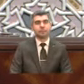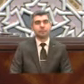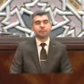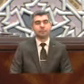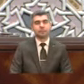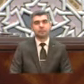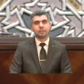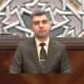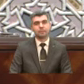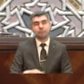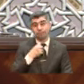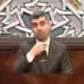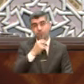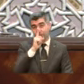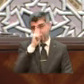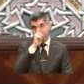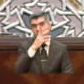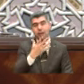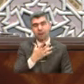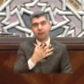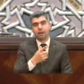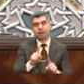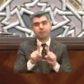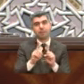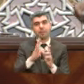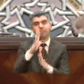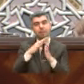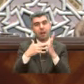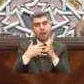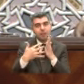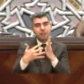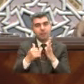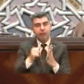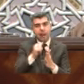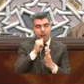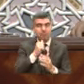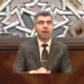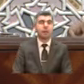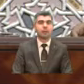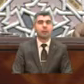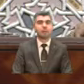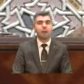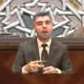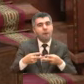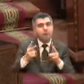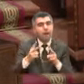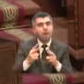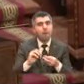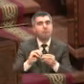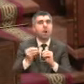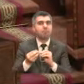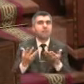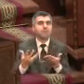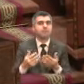ان شاء الله انا تنعتقد المخطط سيد النائب المخطط الوطني للماء باذن الله غيحل الاشكال، لانه هو